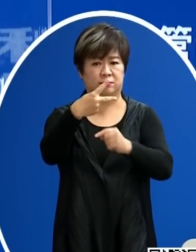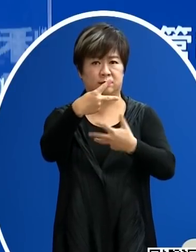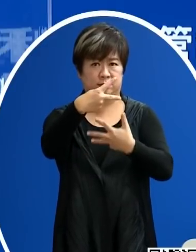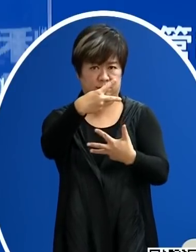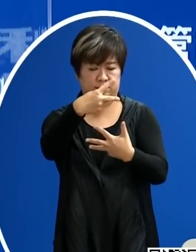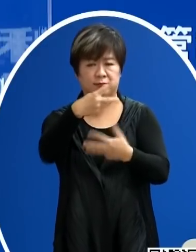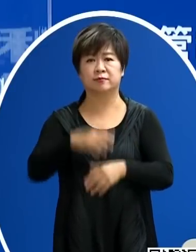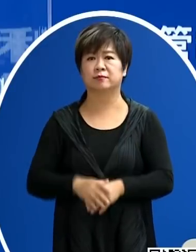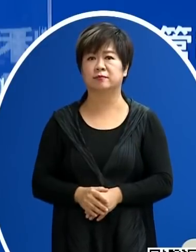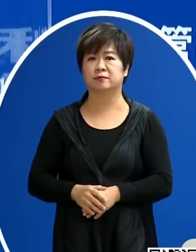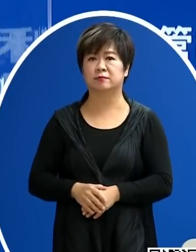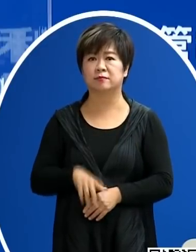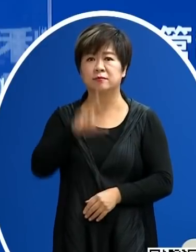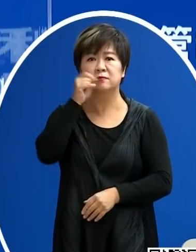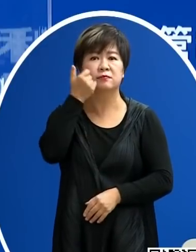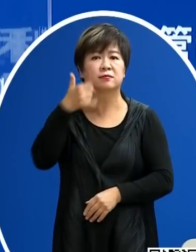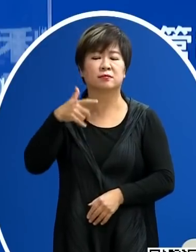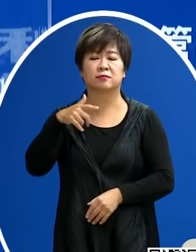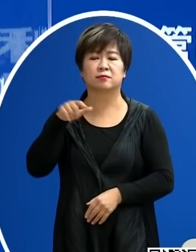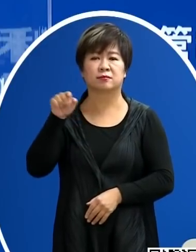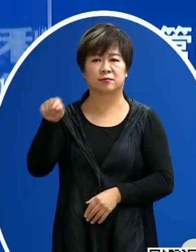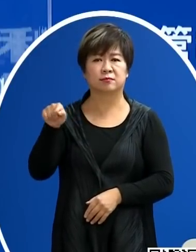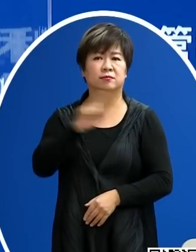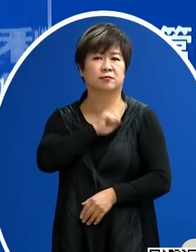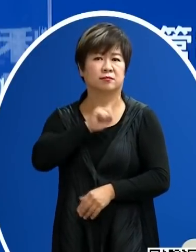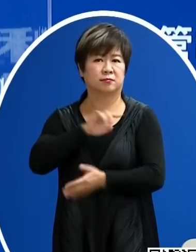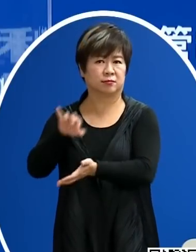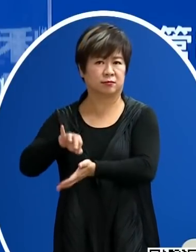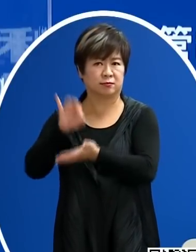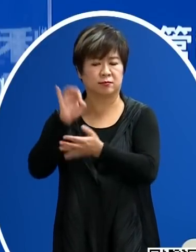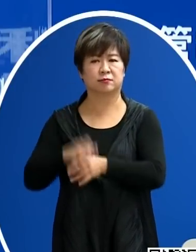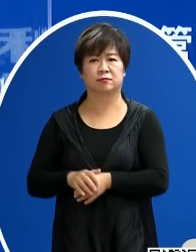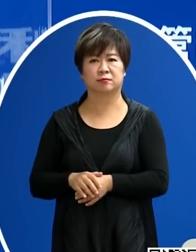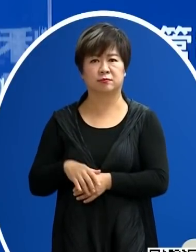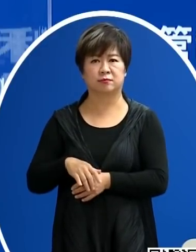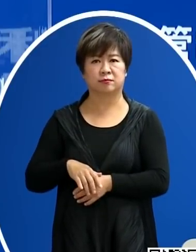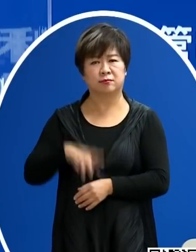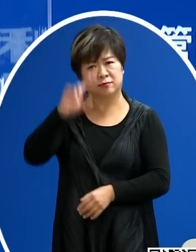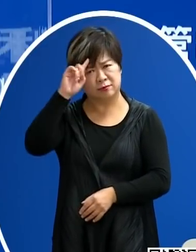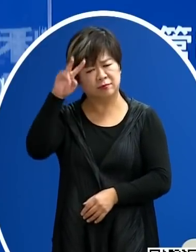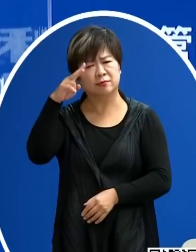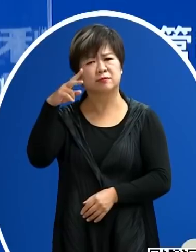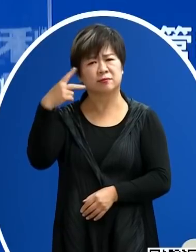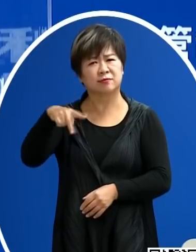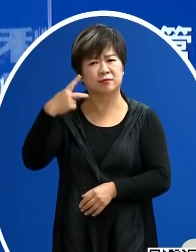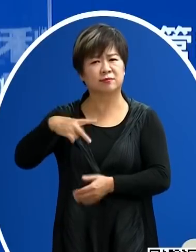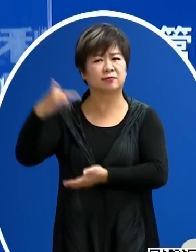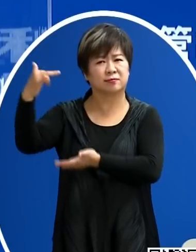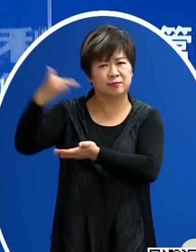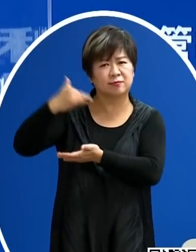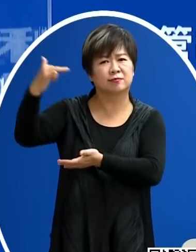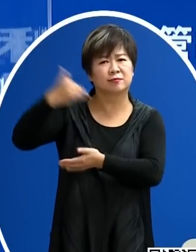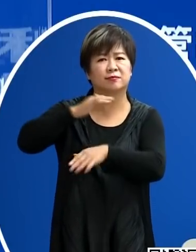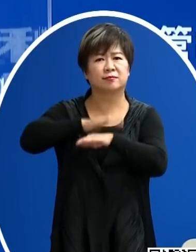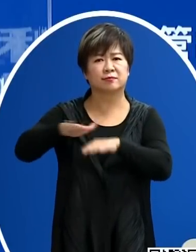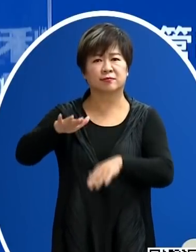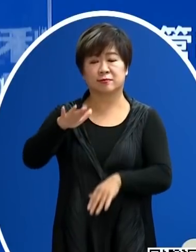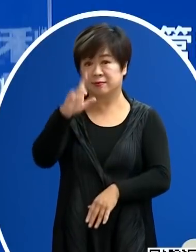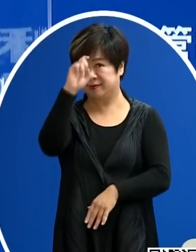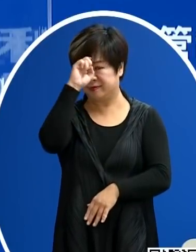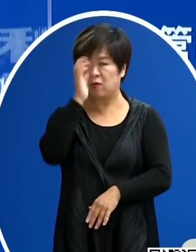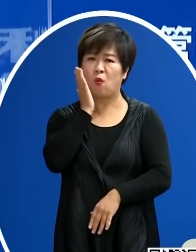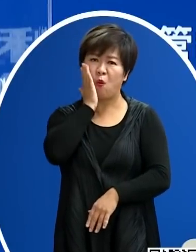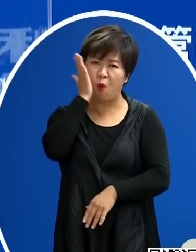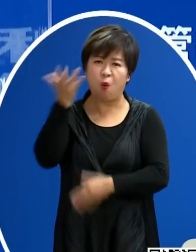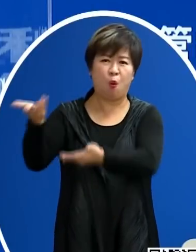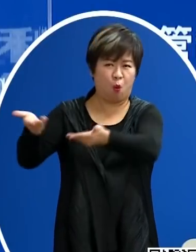2月8日。好，那鸿海本身也有在说哈，这两天还会有疫苗再来哈，那我们也就哈，希望能